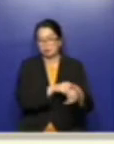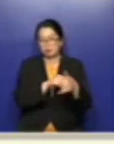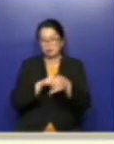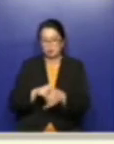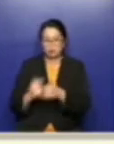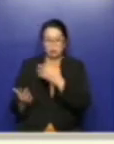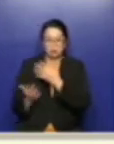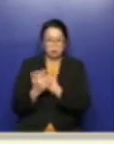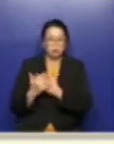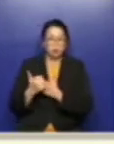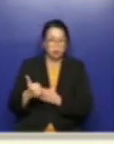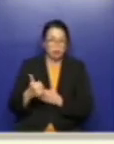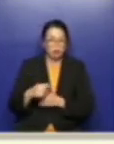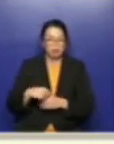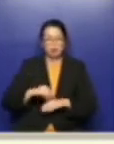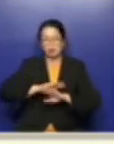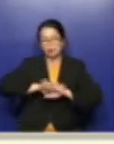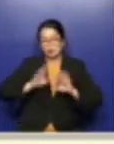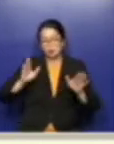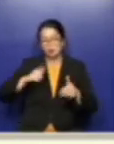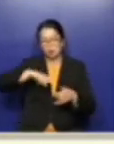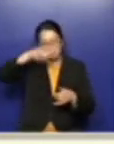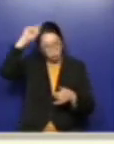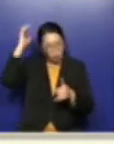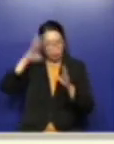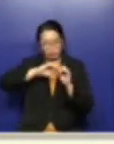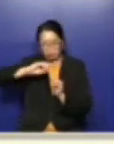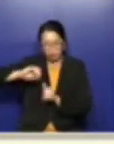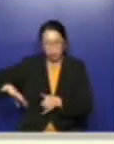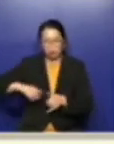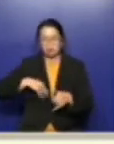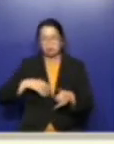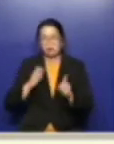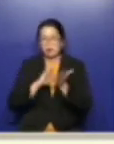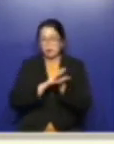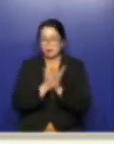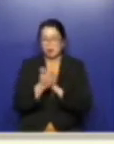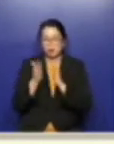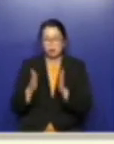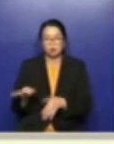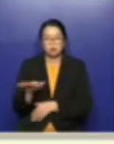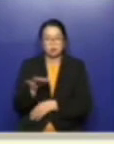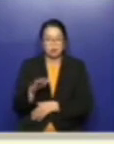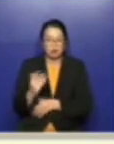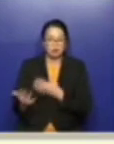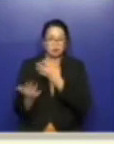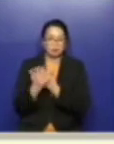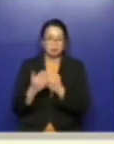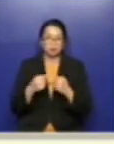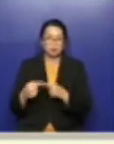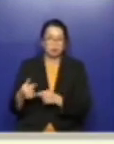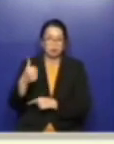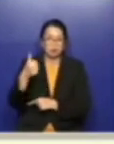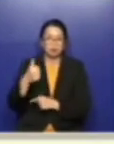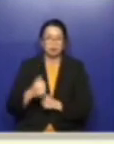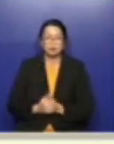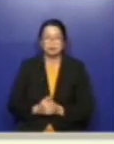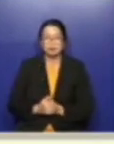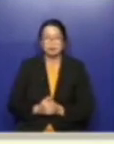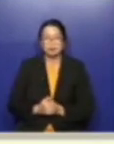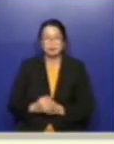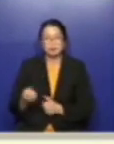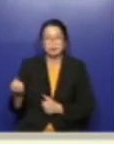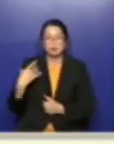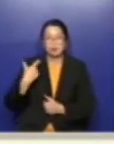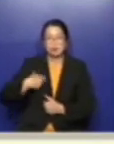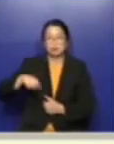การให้พระภิกษุรูปนั้นสละสมณเพศเสียได้และให้รายงานต่อคำพิพากษาต่อและให้รายงานให้ศาล